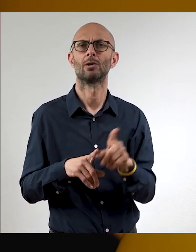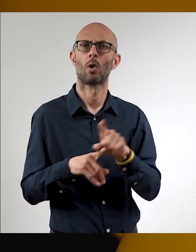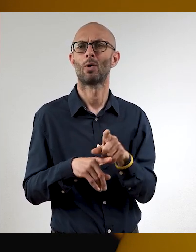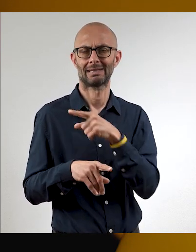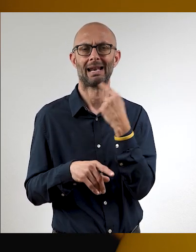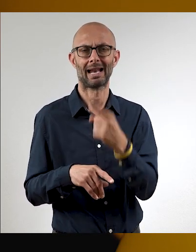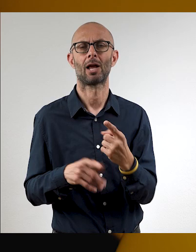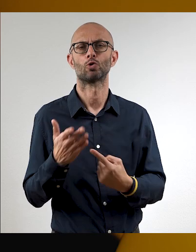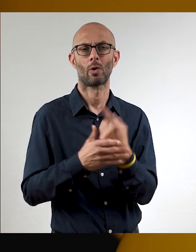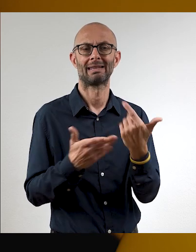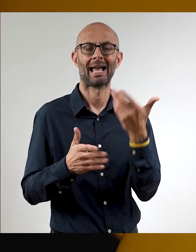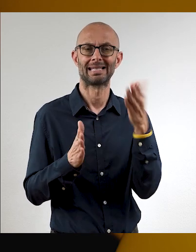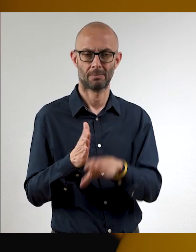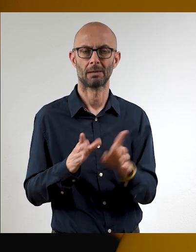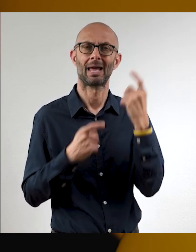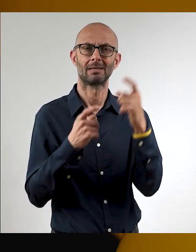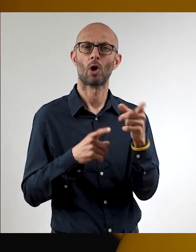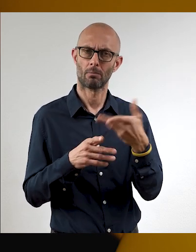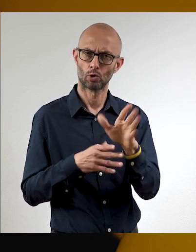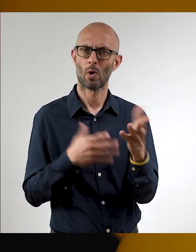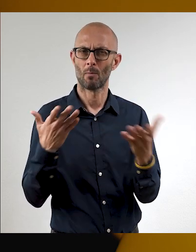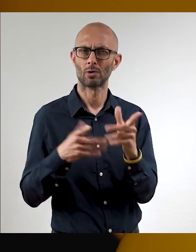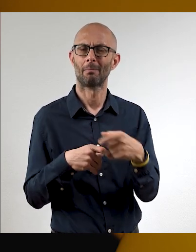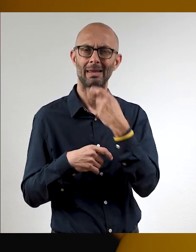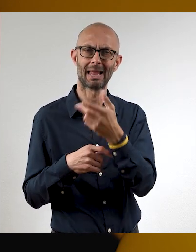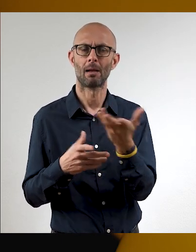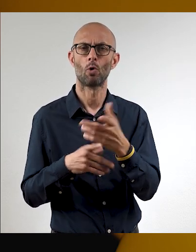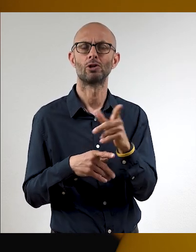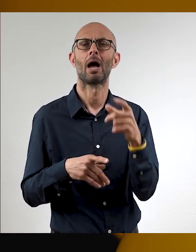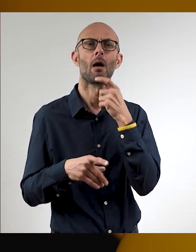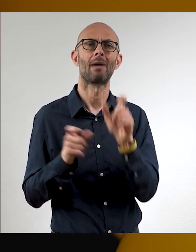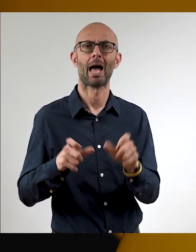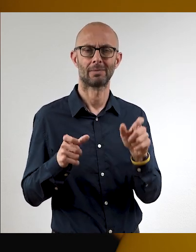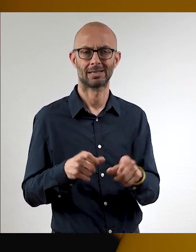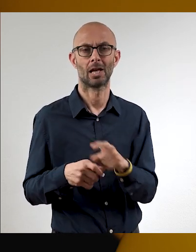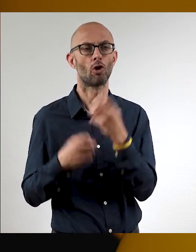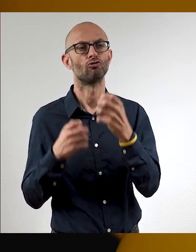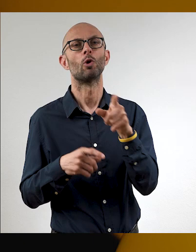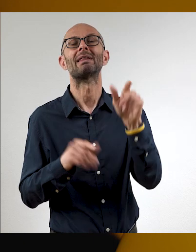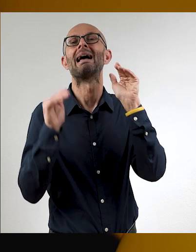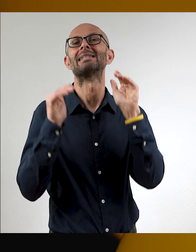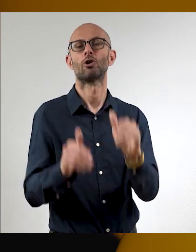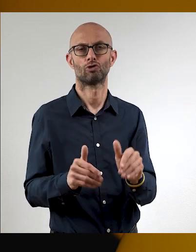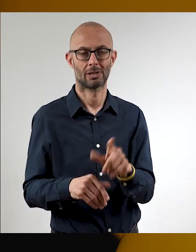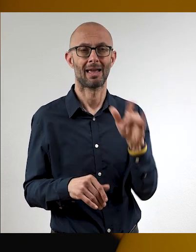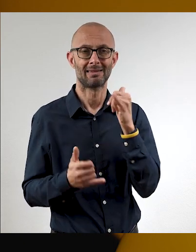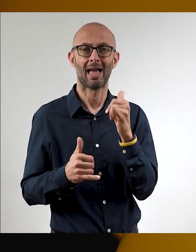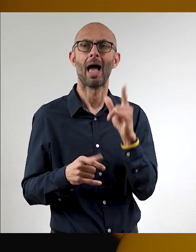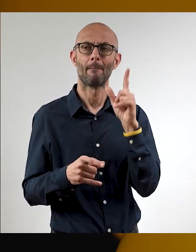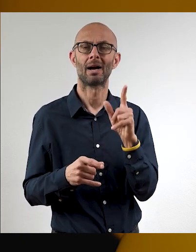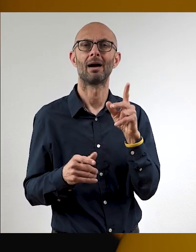pravi, tako, ko si rekel, se zgodi neka smrt, pa razmišljajo, bi šel mogoče, bi ga dal mogoče pa k babici. Želijo ga zaščititi. Tako, ne? Tako ja.